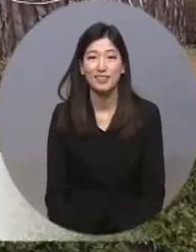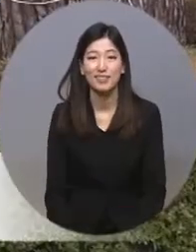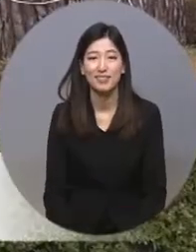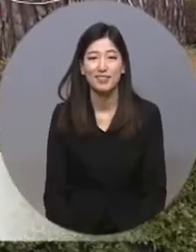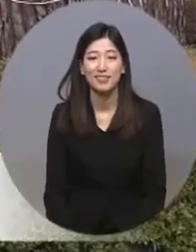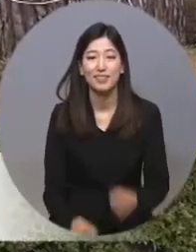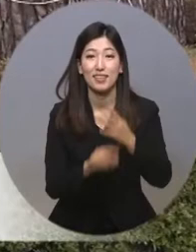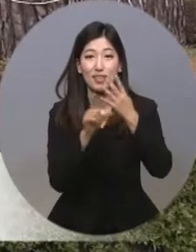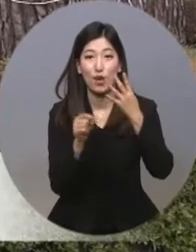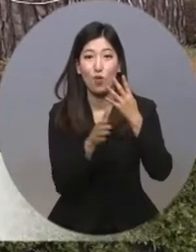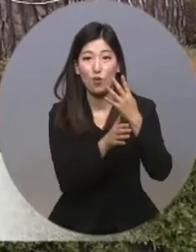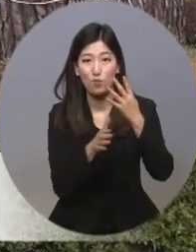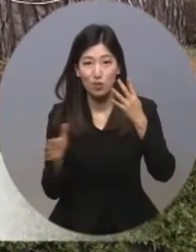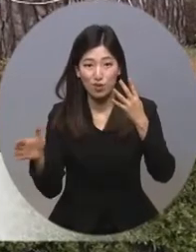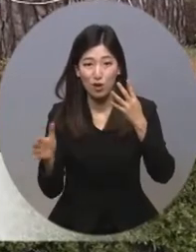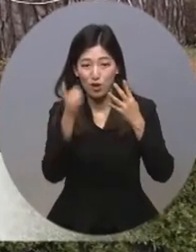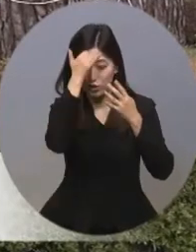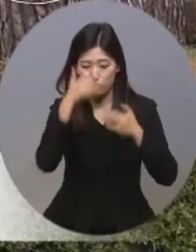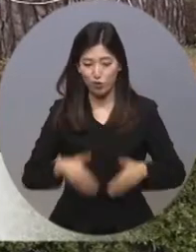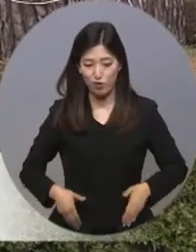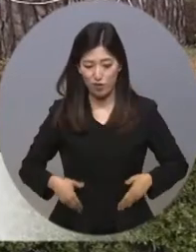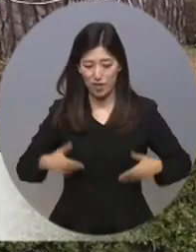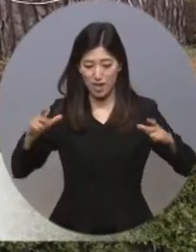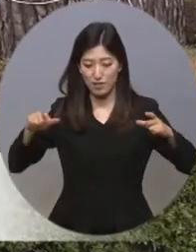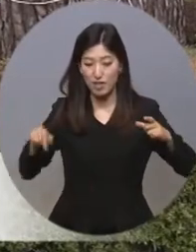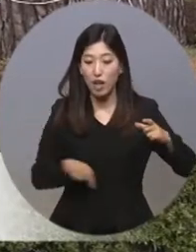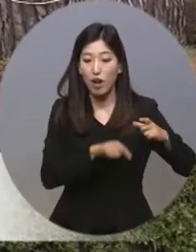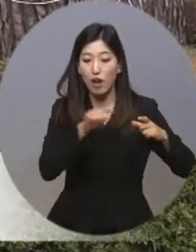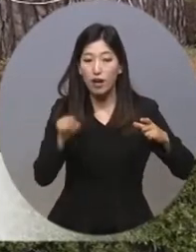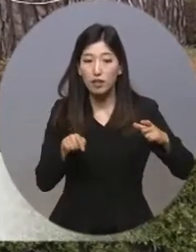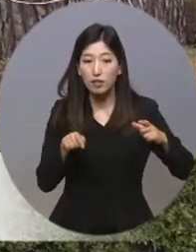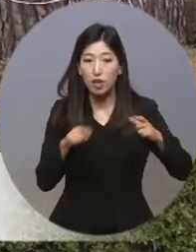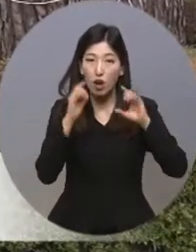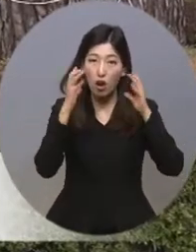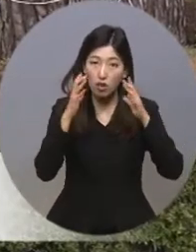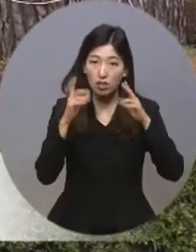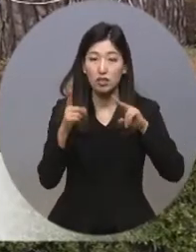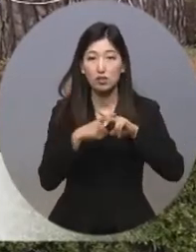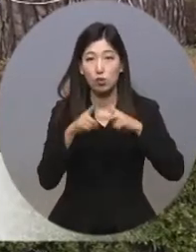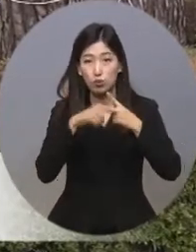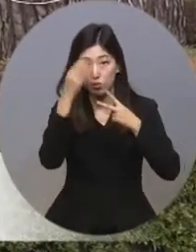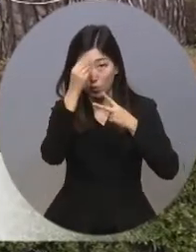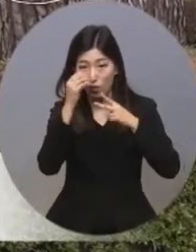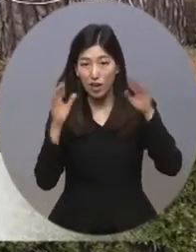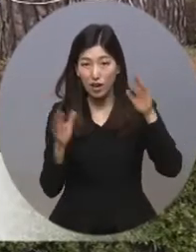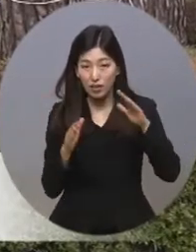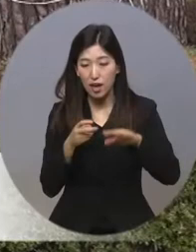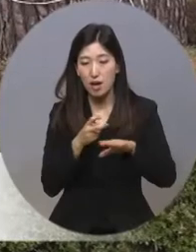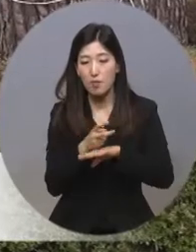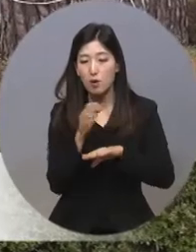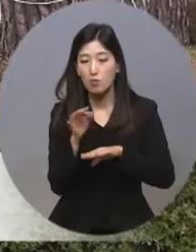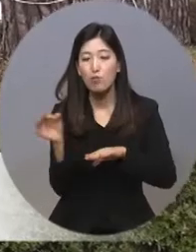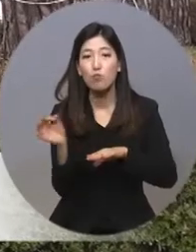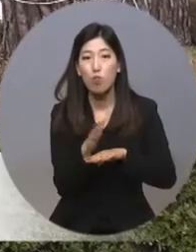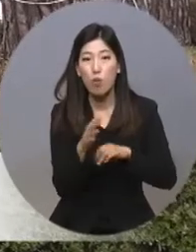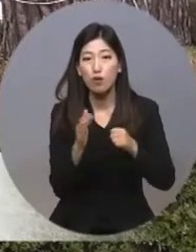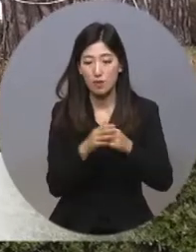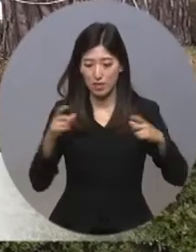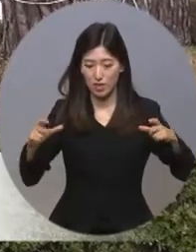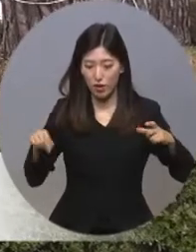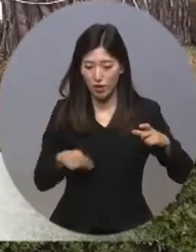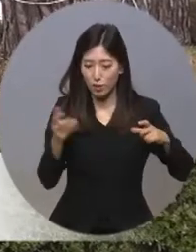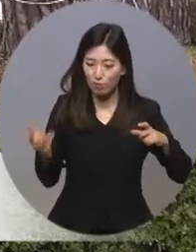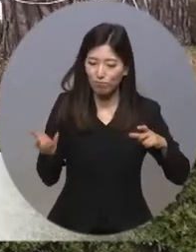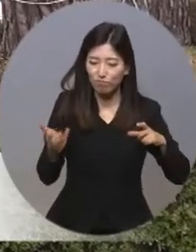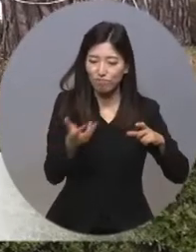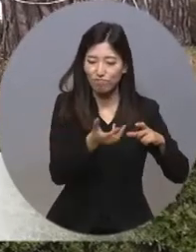이후부터는 충남에 있는 어린이 청소년들이 버스비를 시내버스와 농어촌버스를 무료로 이용할 수 있고요.